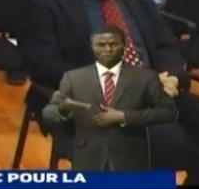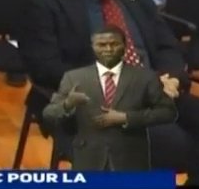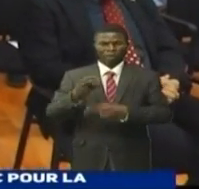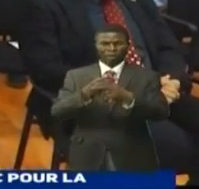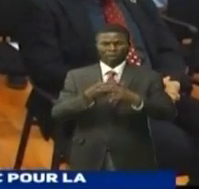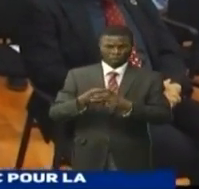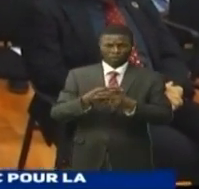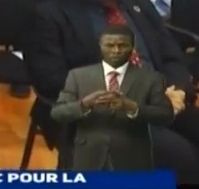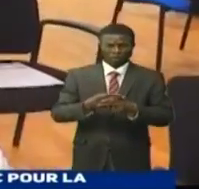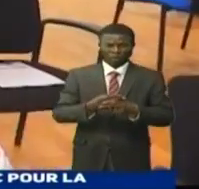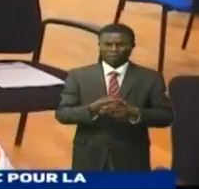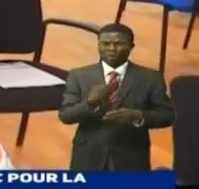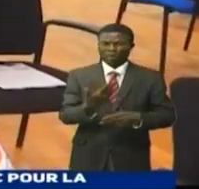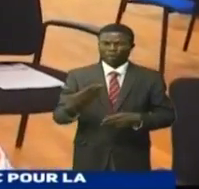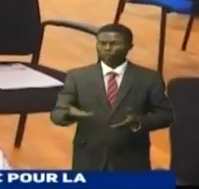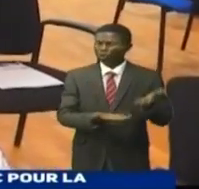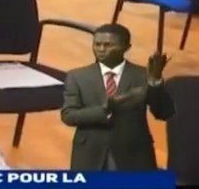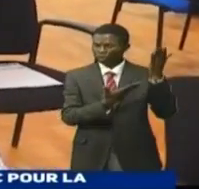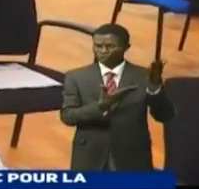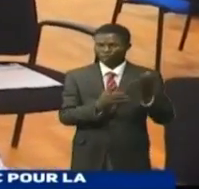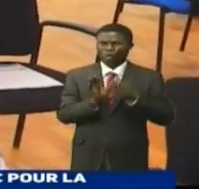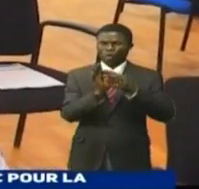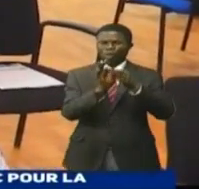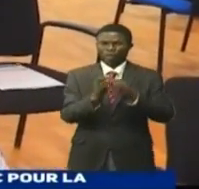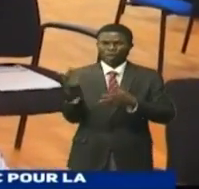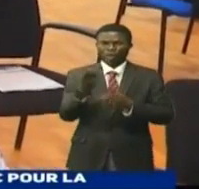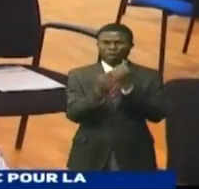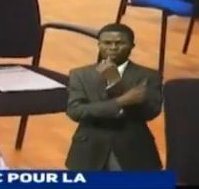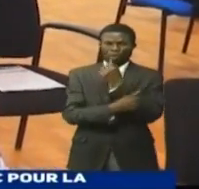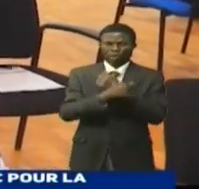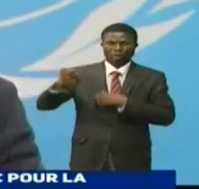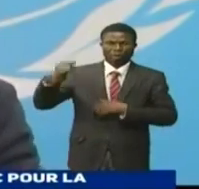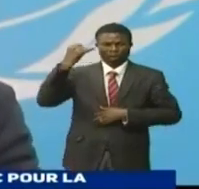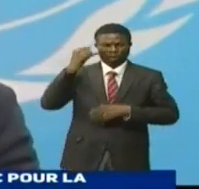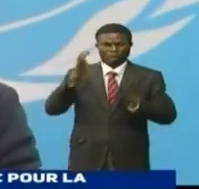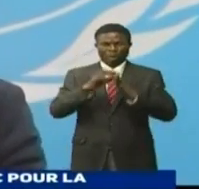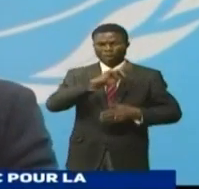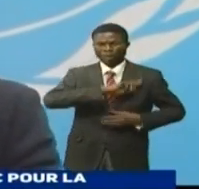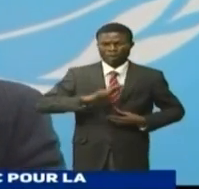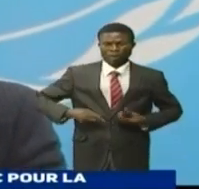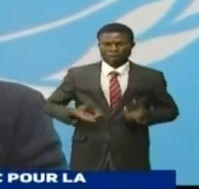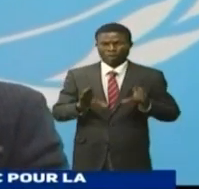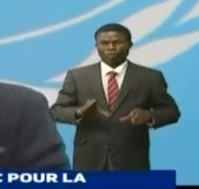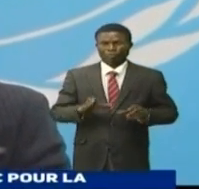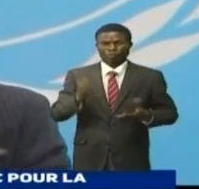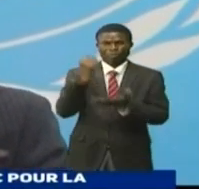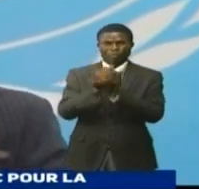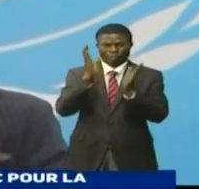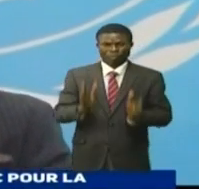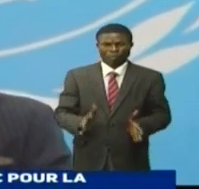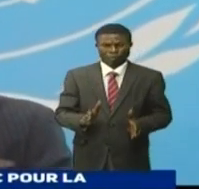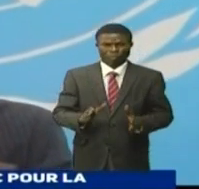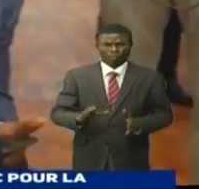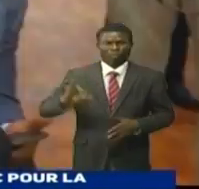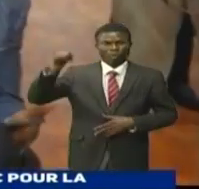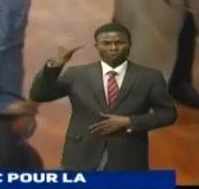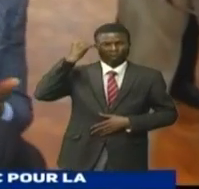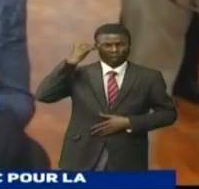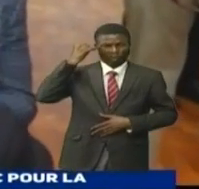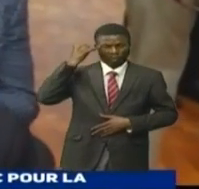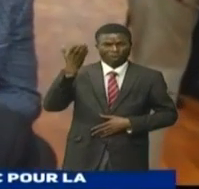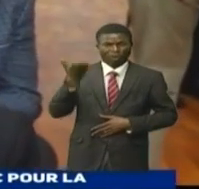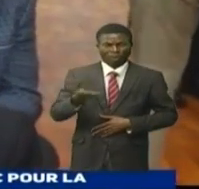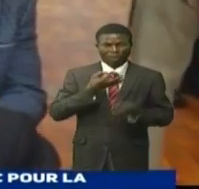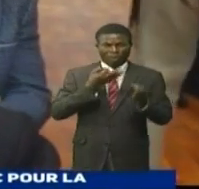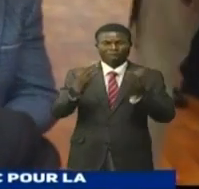étant une des priorités dans la coopération bilatérale entre le Japon et la RDC l'ambassadeur hiroyoki Minami souligne